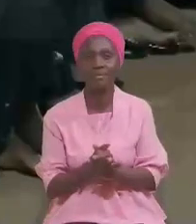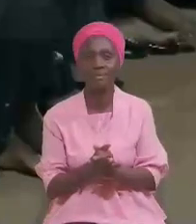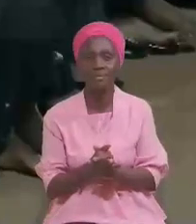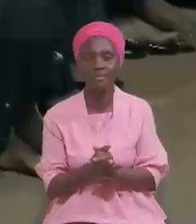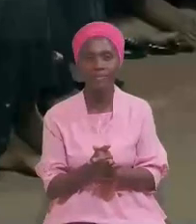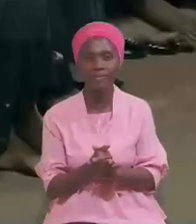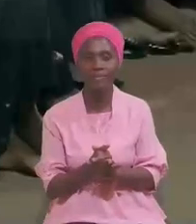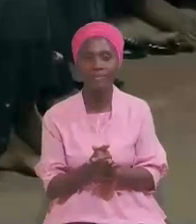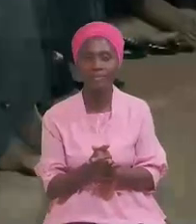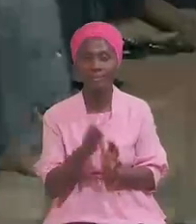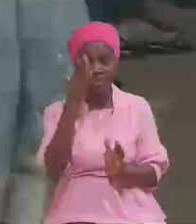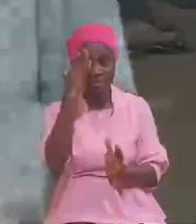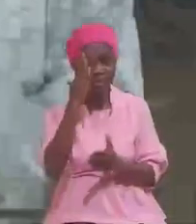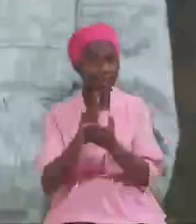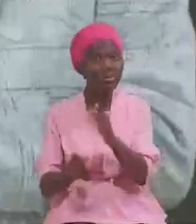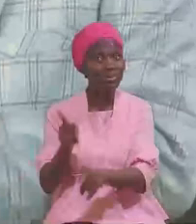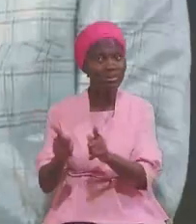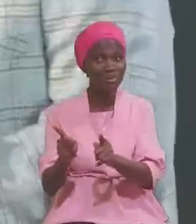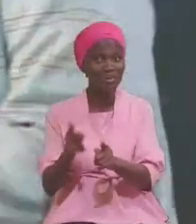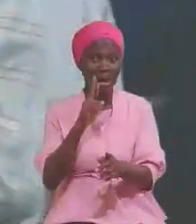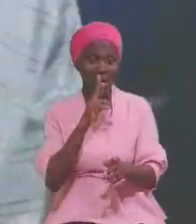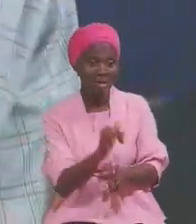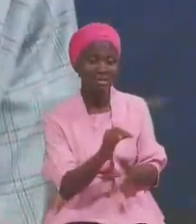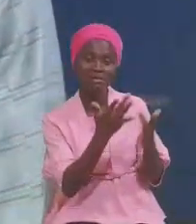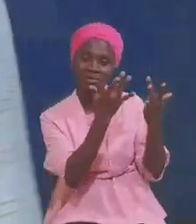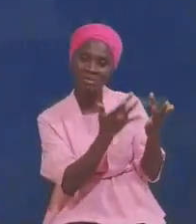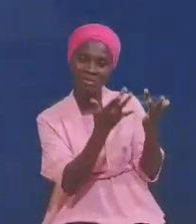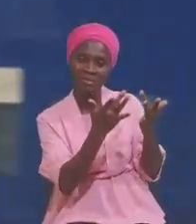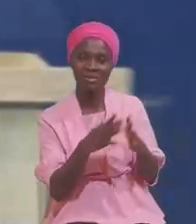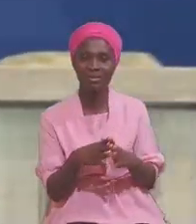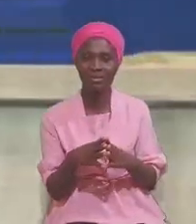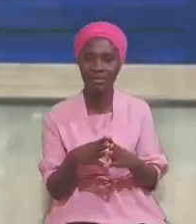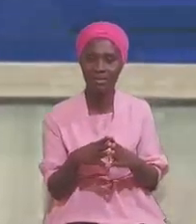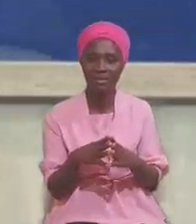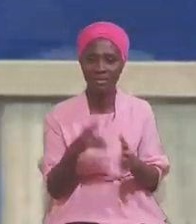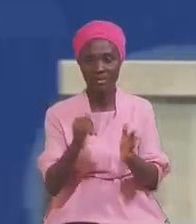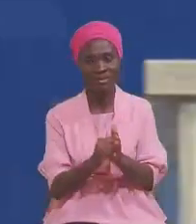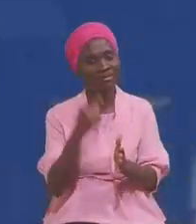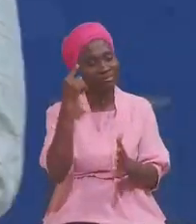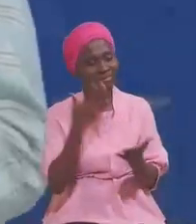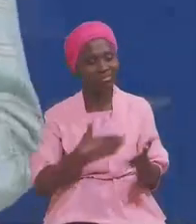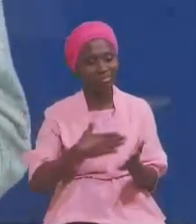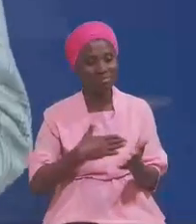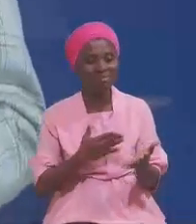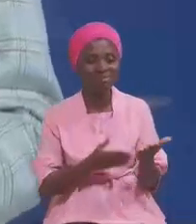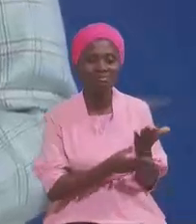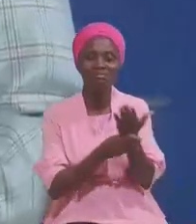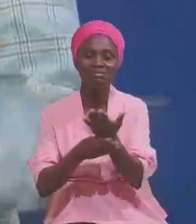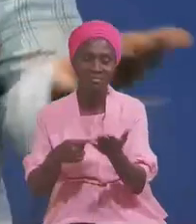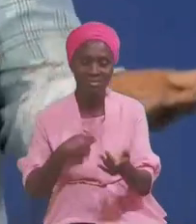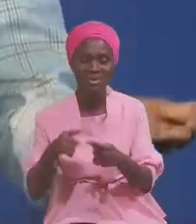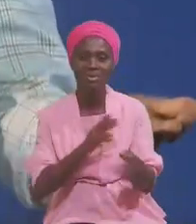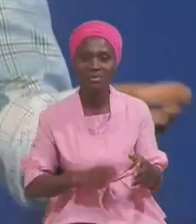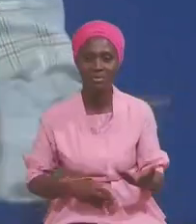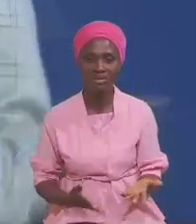Vous savez, il y a certains là qui attendent et que Pierre, amène-moi à Christ. Qu'est-ce que Pierre va te faire?